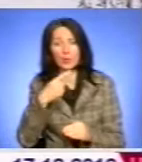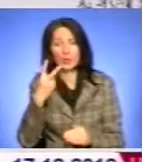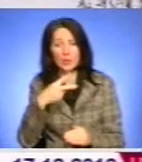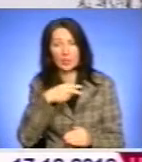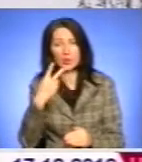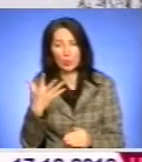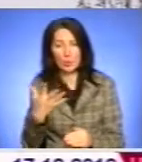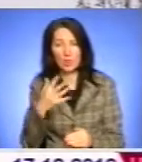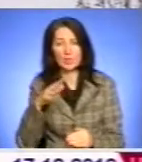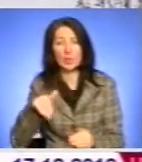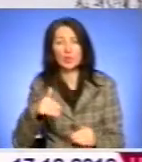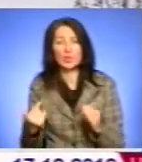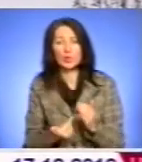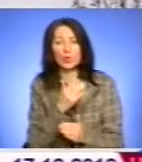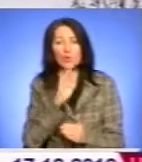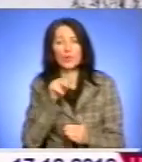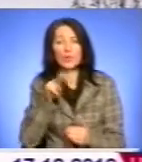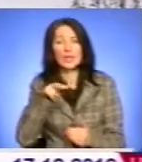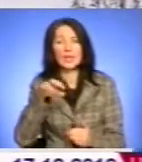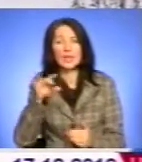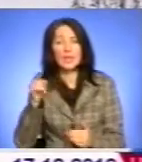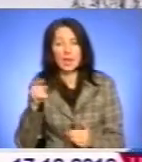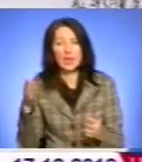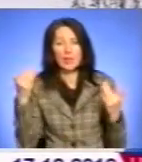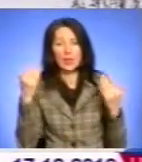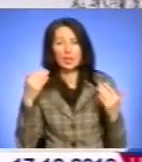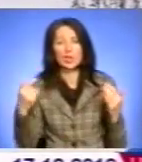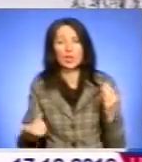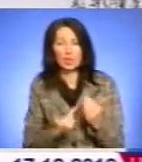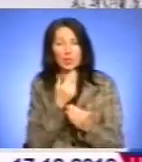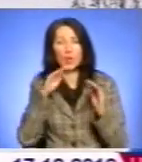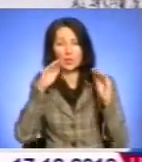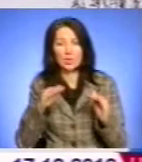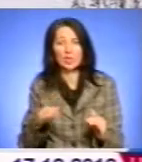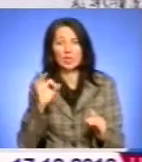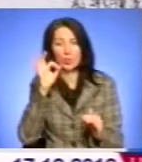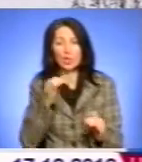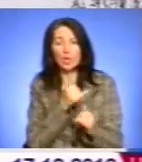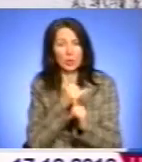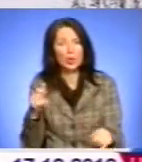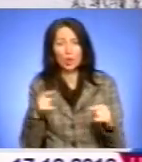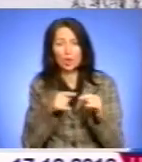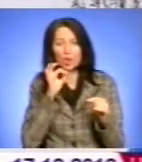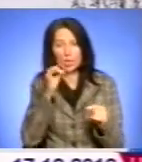вихідні з перепадами снігу і знов зниження, а перед Новий рік, я не можу спрогнозувати, але